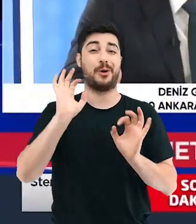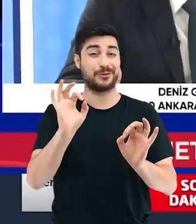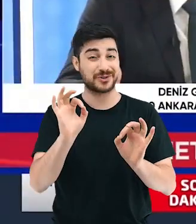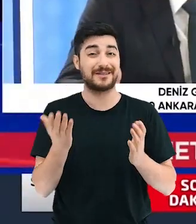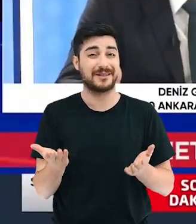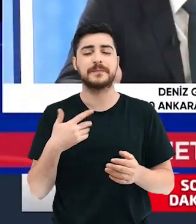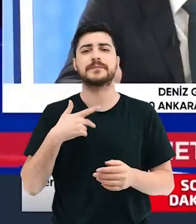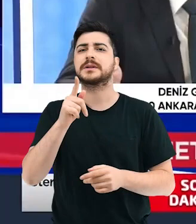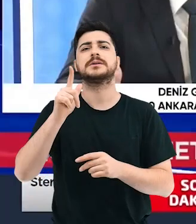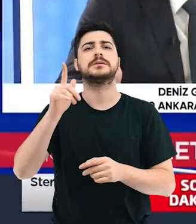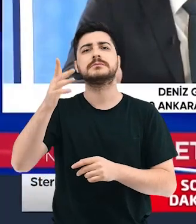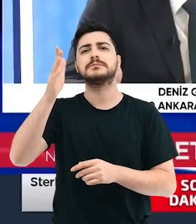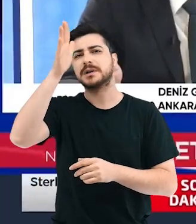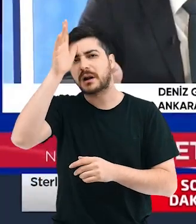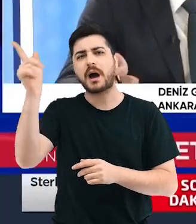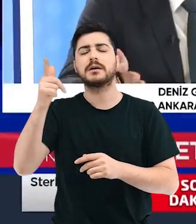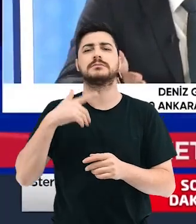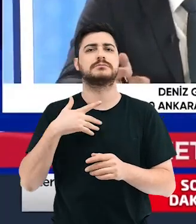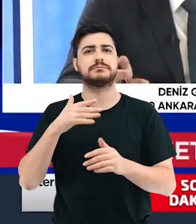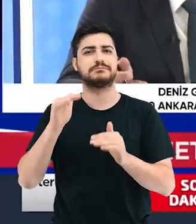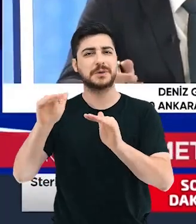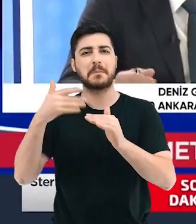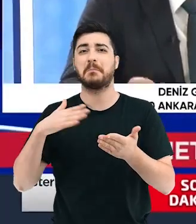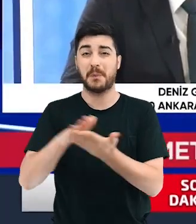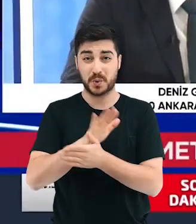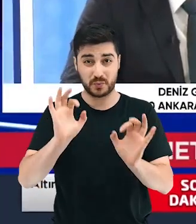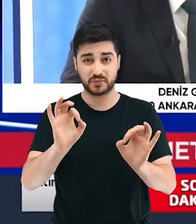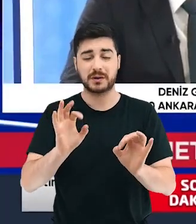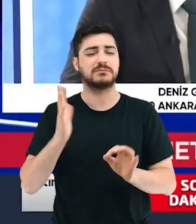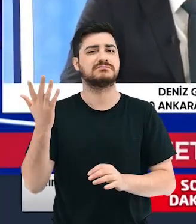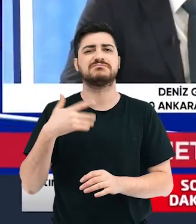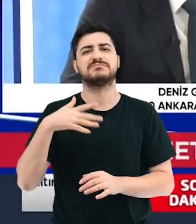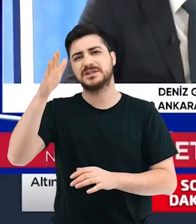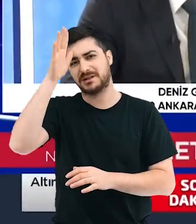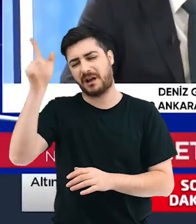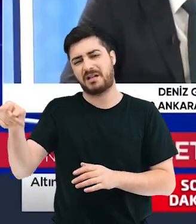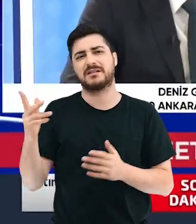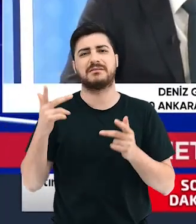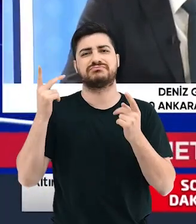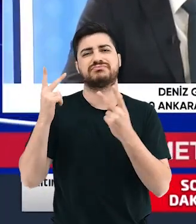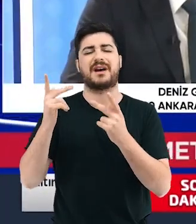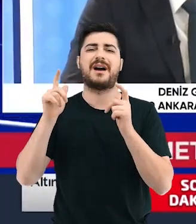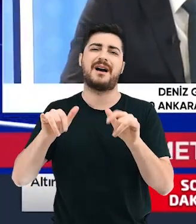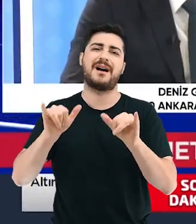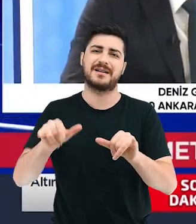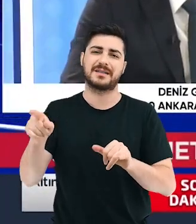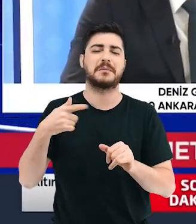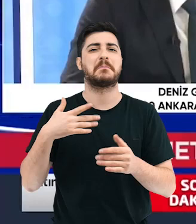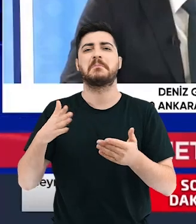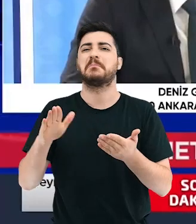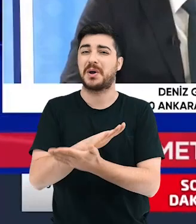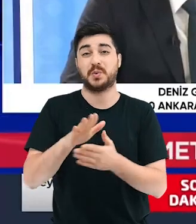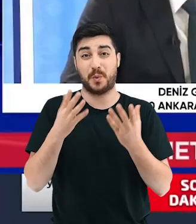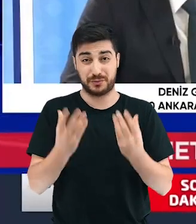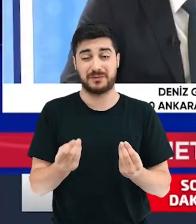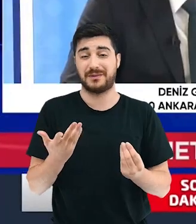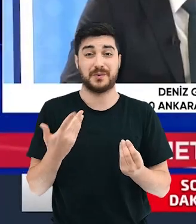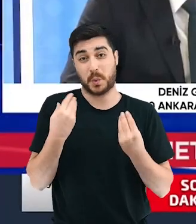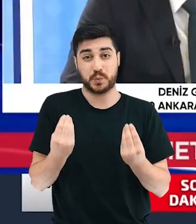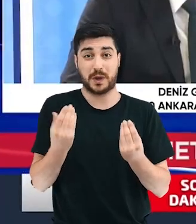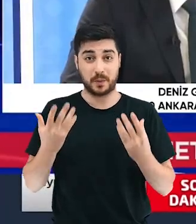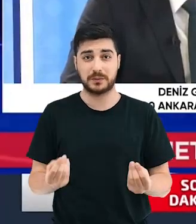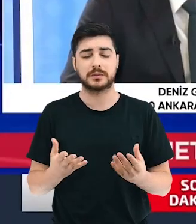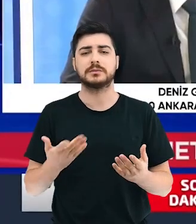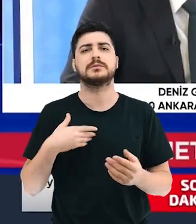orada? Herhalde biz üretiyor değiliz ya. Şimdi, Amerika oraya demokrasi getirecekti ya. Pardon, Irak demokrasi oraya da barış getirecekti ya. Doğru, Irak